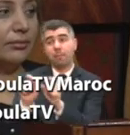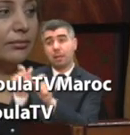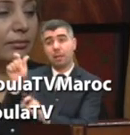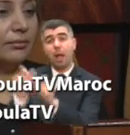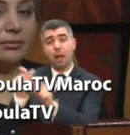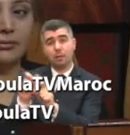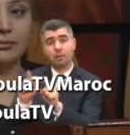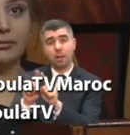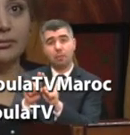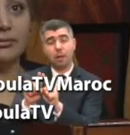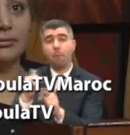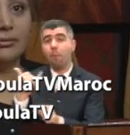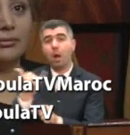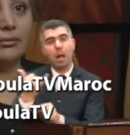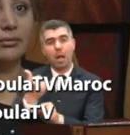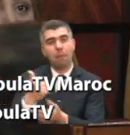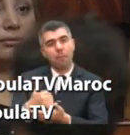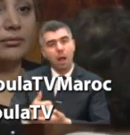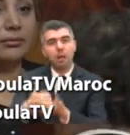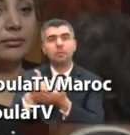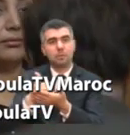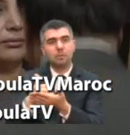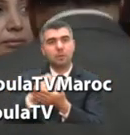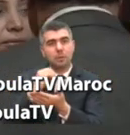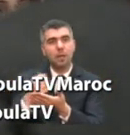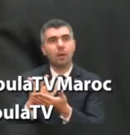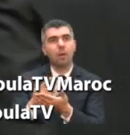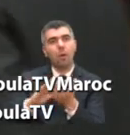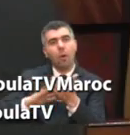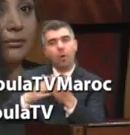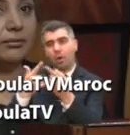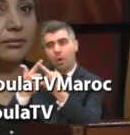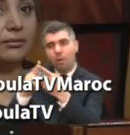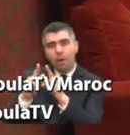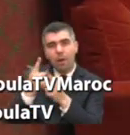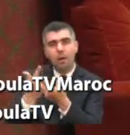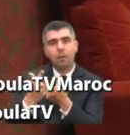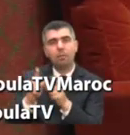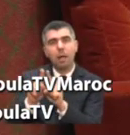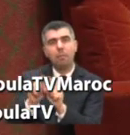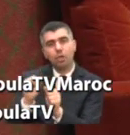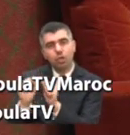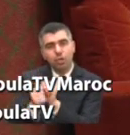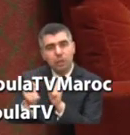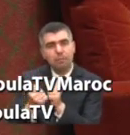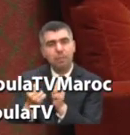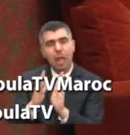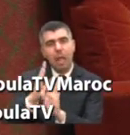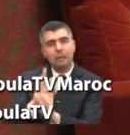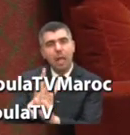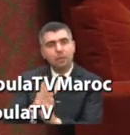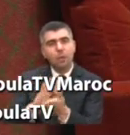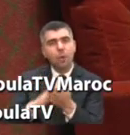كتأدي خدمات مهمة وأساسية للمؤسسات التعليمية والإدارة التابعة لكم. كنسألكم وفي نفس